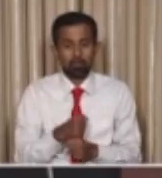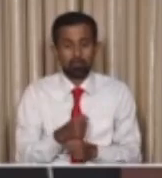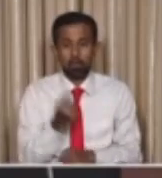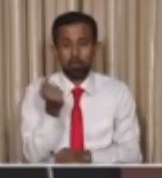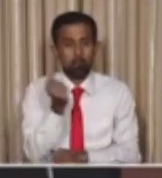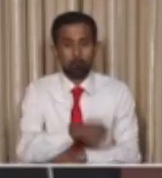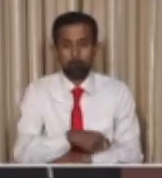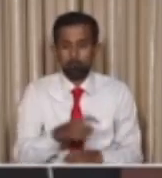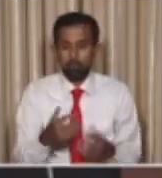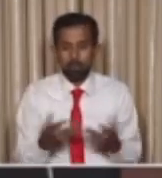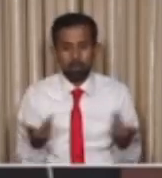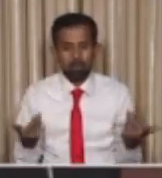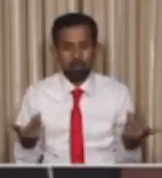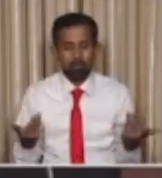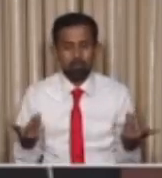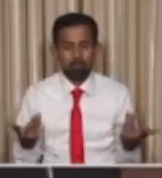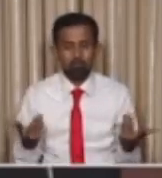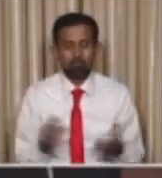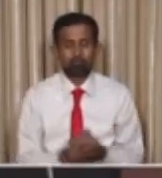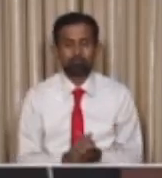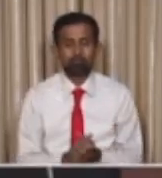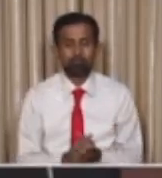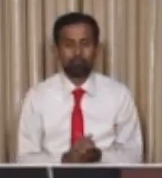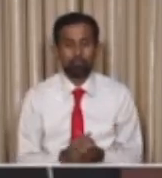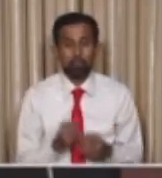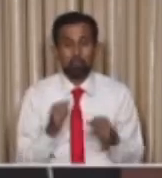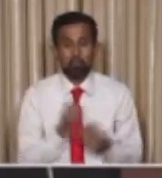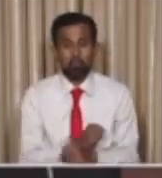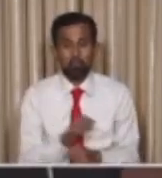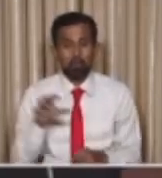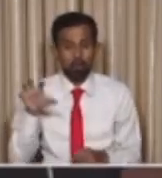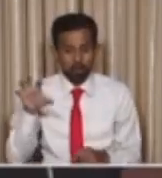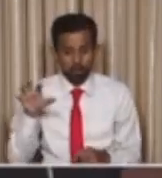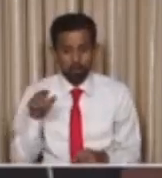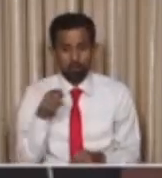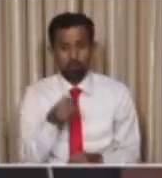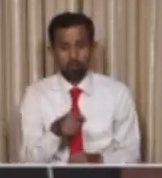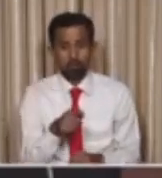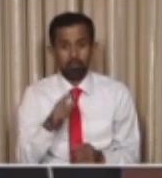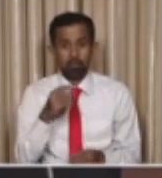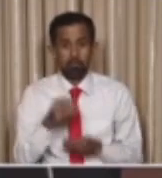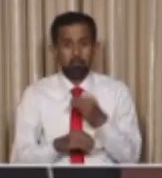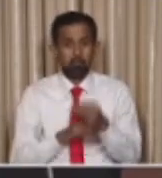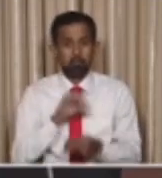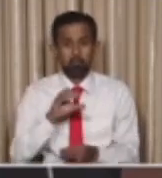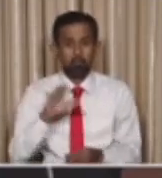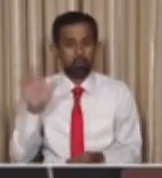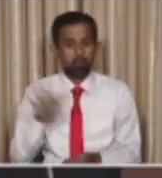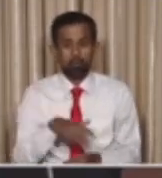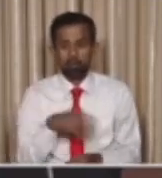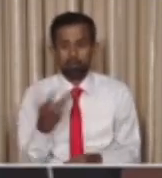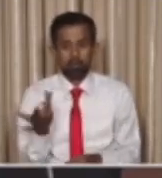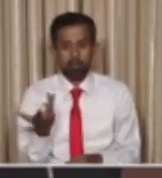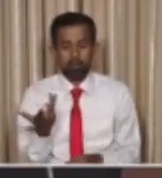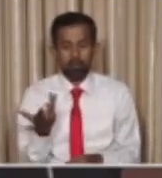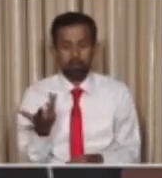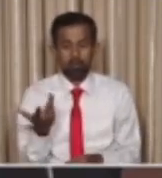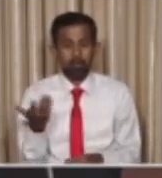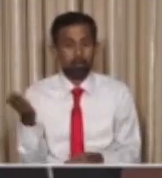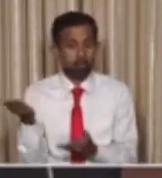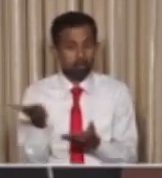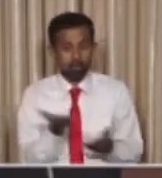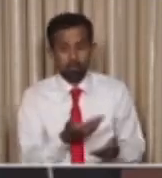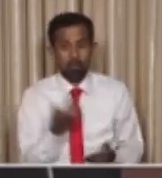බැරි පිළිවෙලක් නැහැ. අනිත් එක බංකොලොත් රටකට ගරු සභාපතිතුමනි ආයෝජකයේ එන්නෙත් නැහැ. ආයෝජකයේ ඉන්න නම්